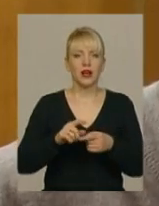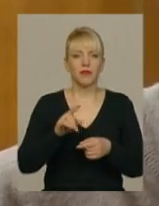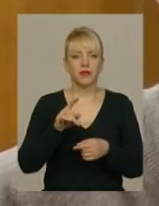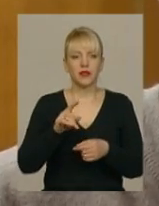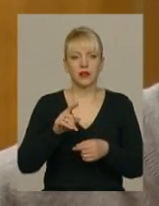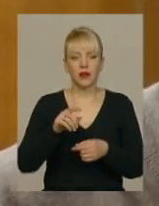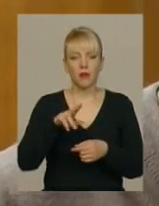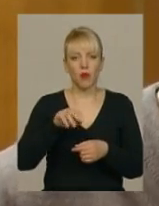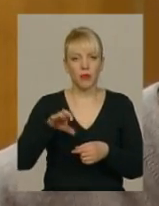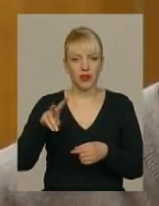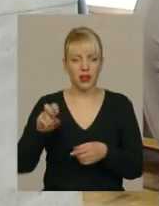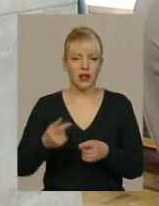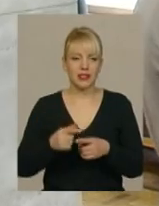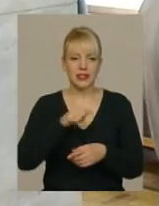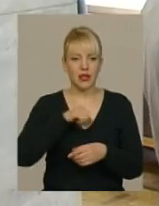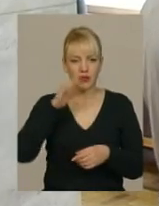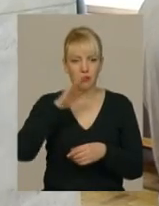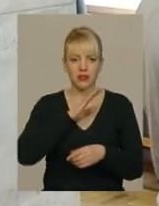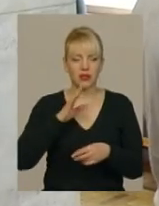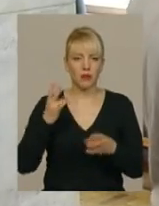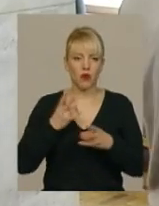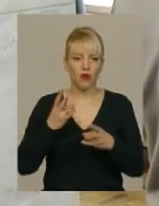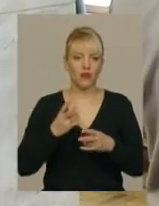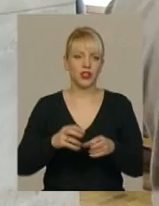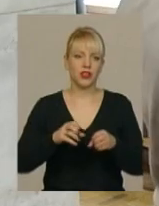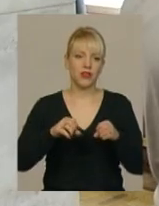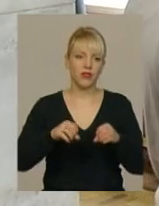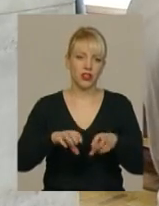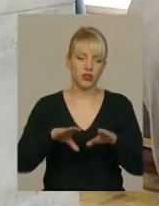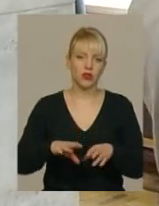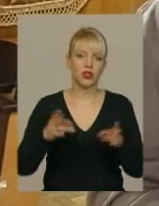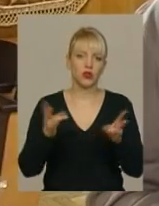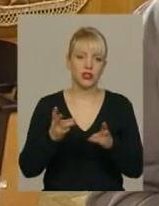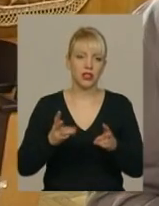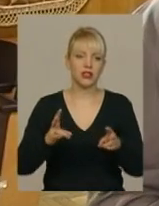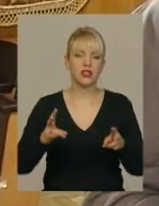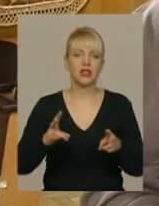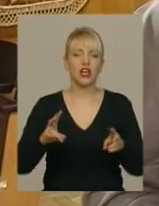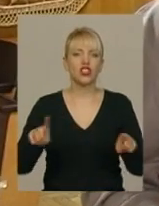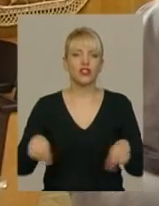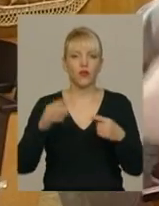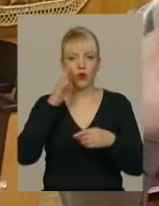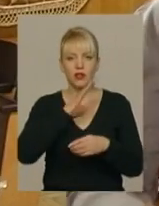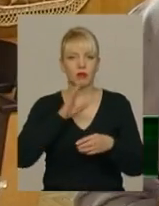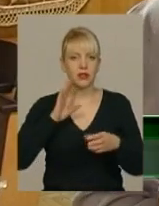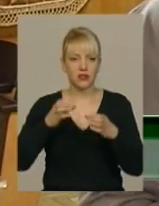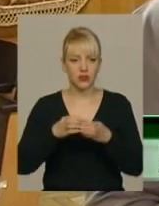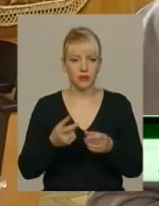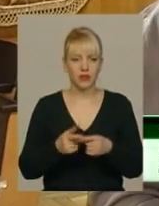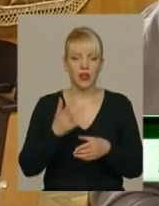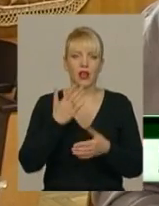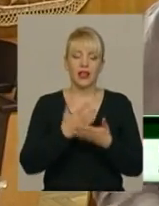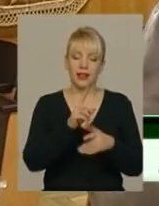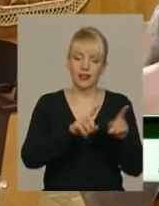Андрія Попека, саме батьки мають вирішувати доцільність створення таких органів самоврядування. Деякі школи є такі, що там вже і проєктори